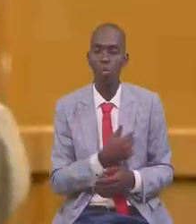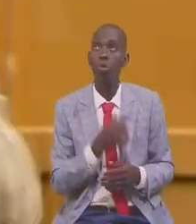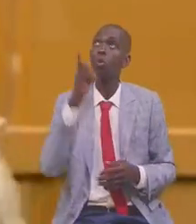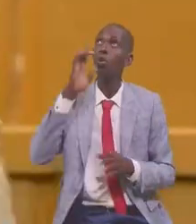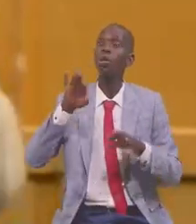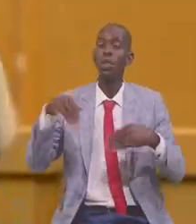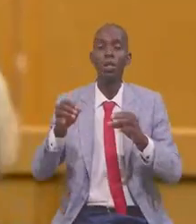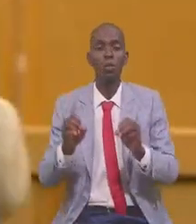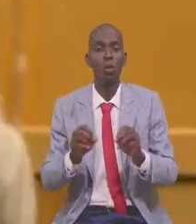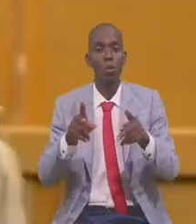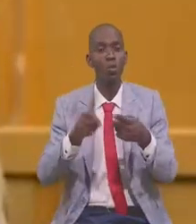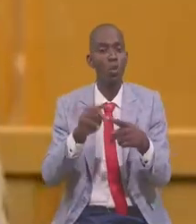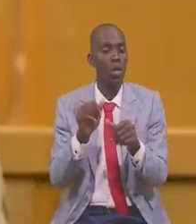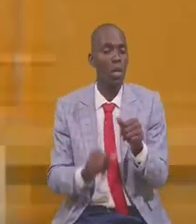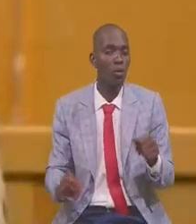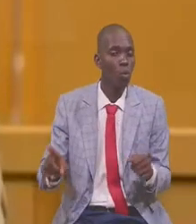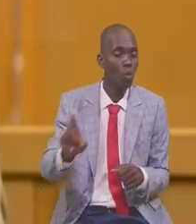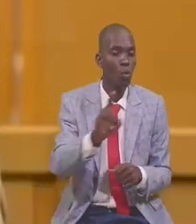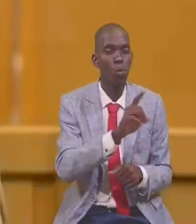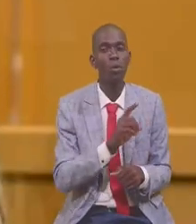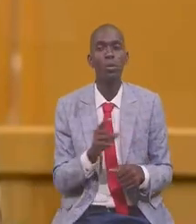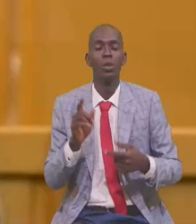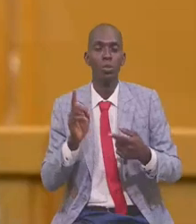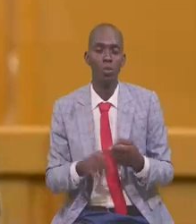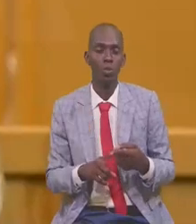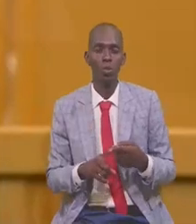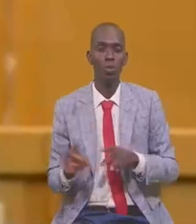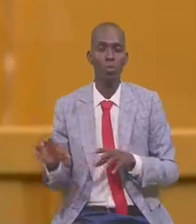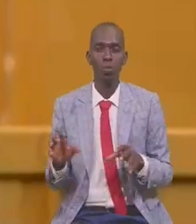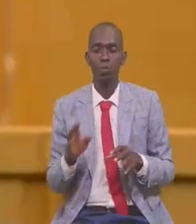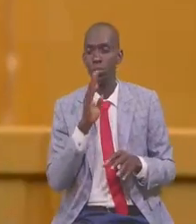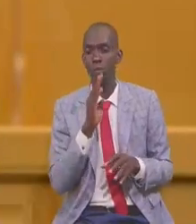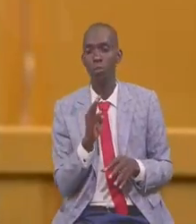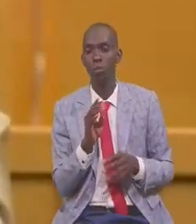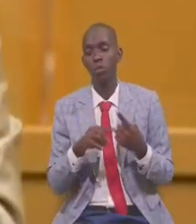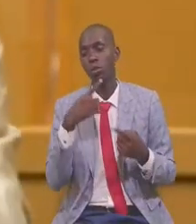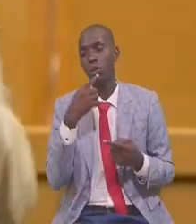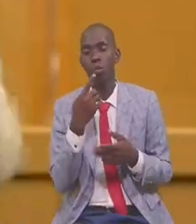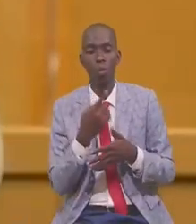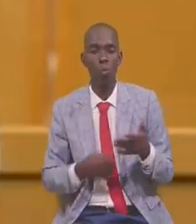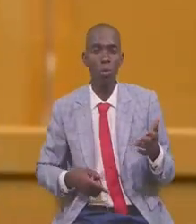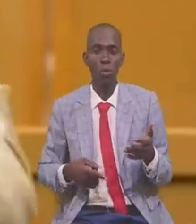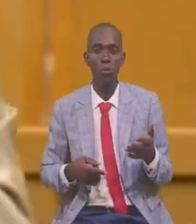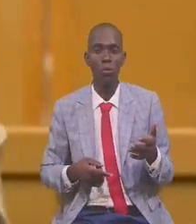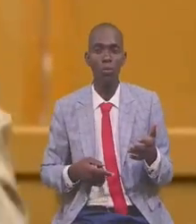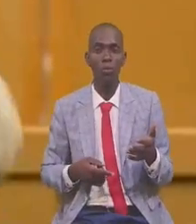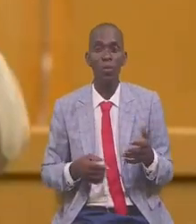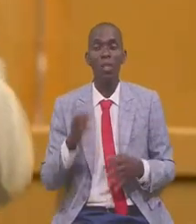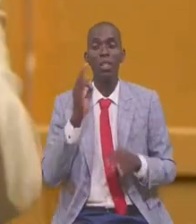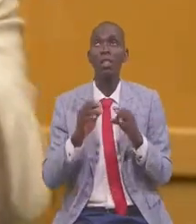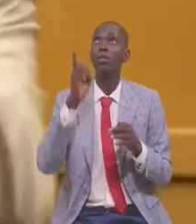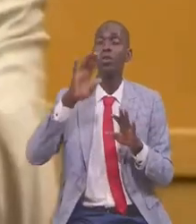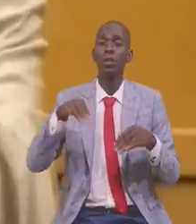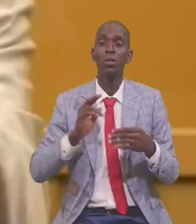monde pour dire ce que quelqu'un leur a dit par le passé, qui pouvait les amener à s'asseoir, nous aurons plusieurs histoires à raconter,